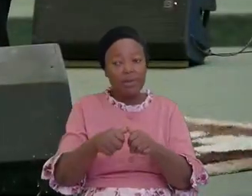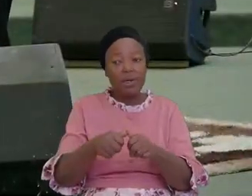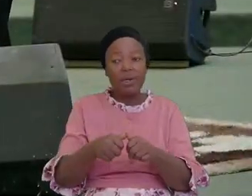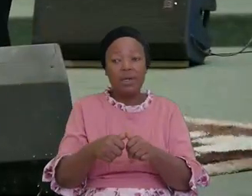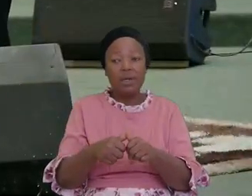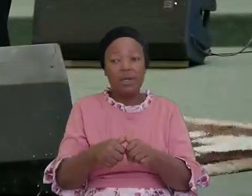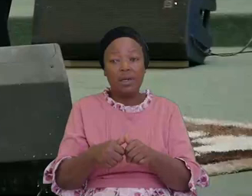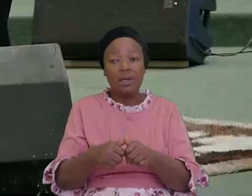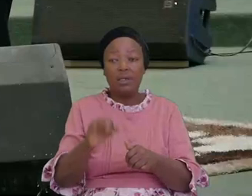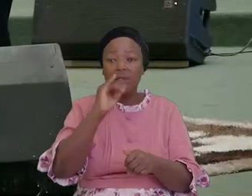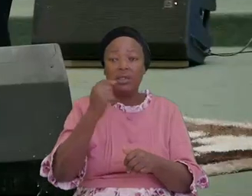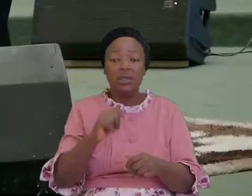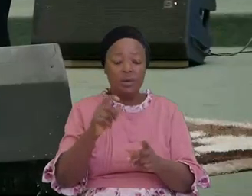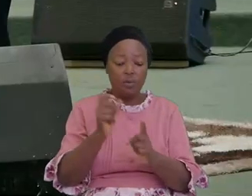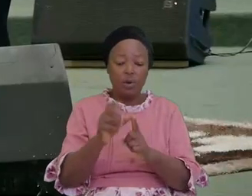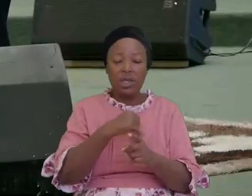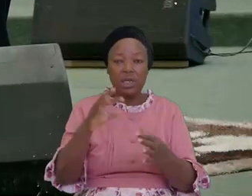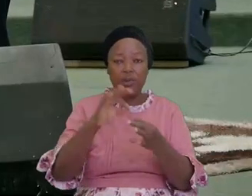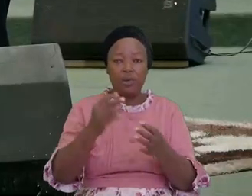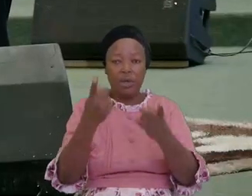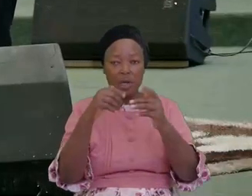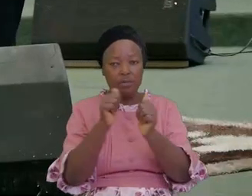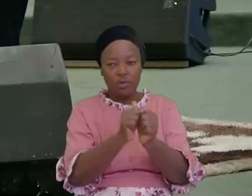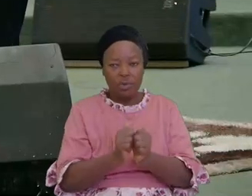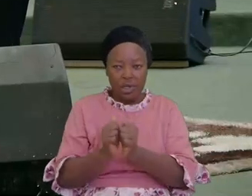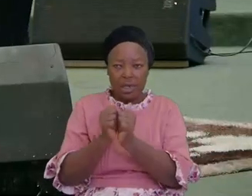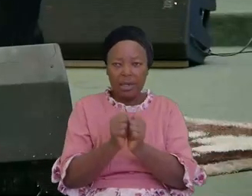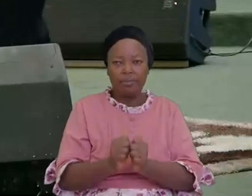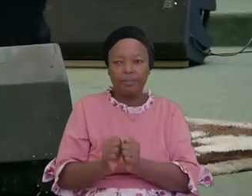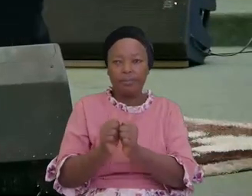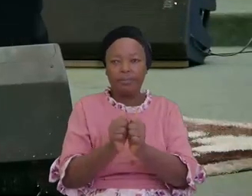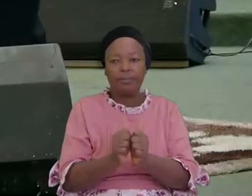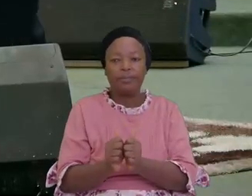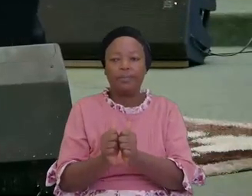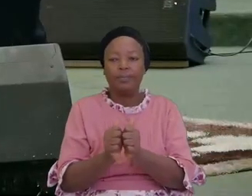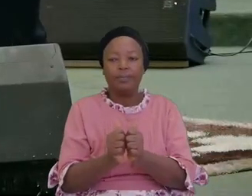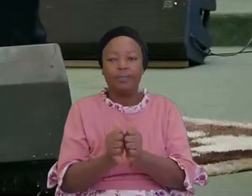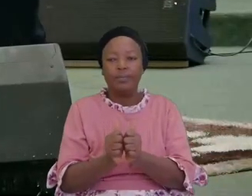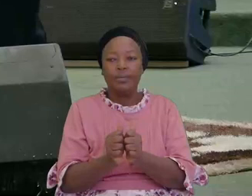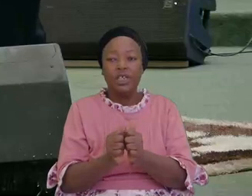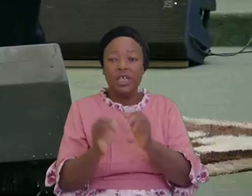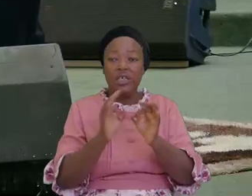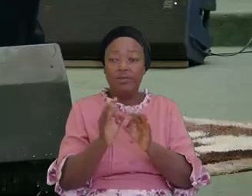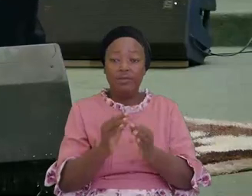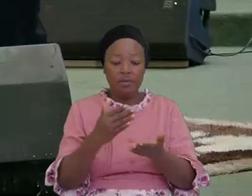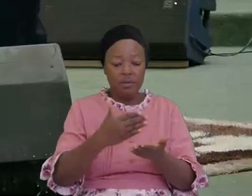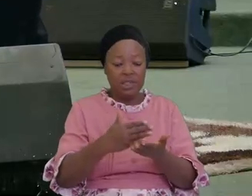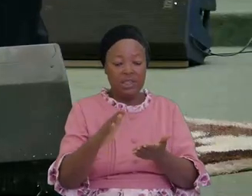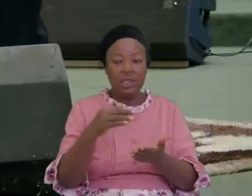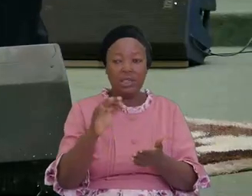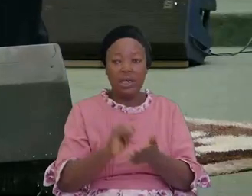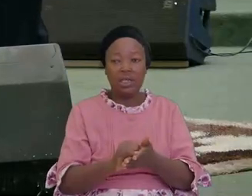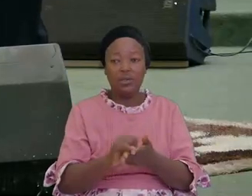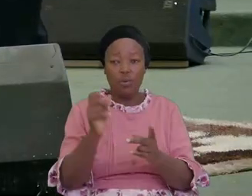Rappelle-toi, c'est la parole et l'esprit qui œuvrent, agissent ensemble. Si tu rejettes la